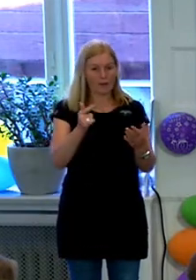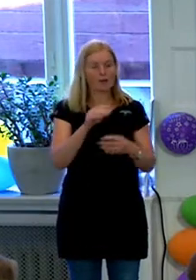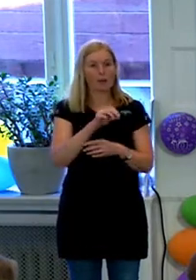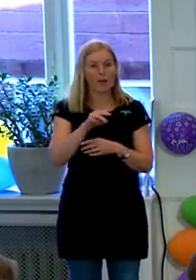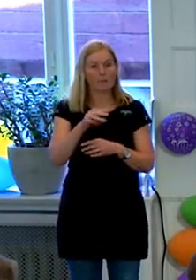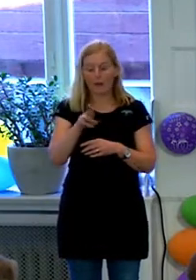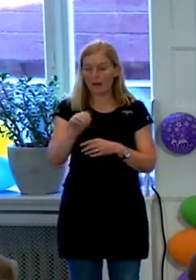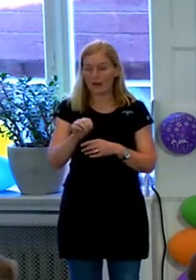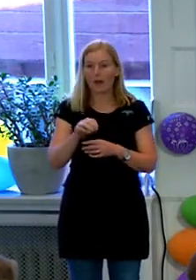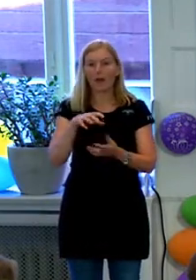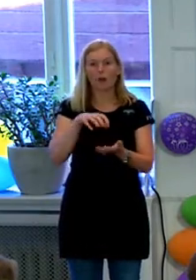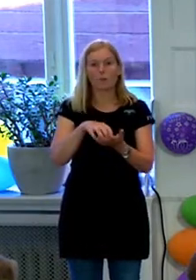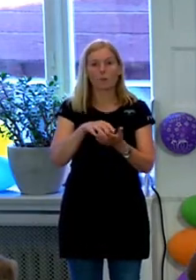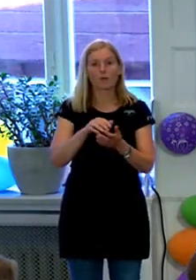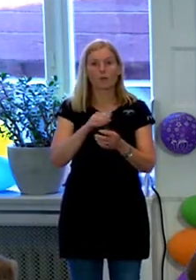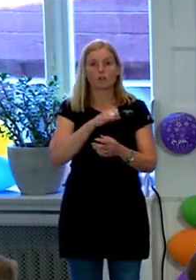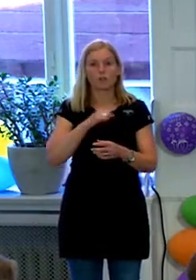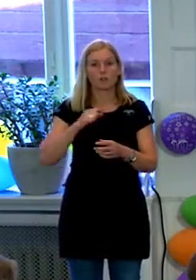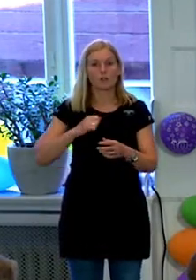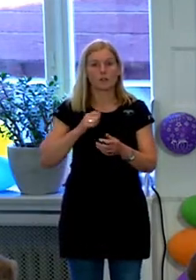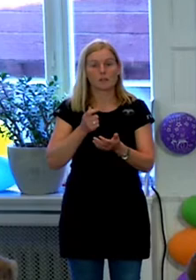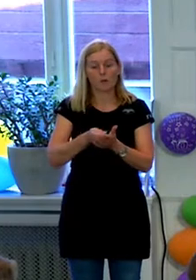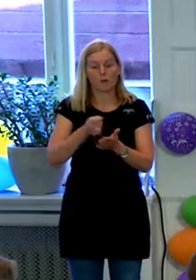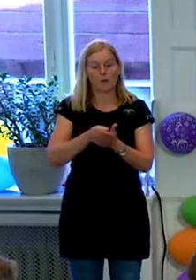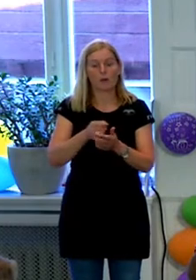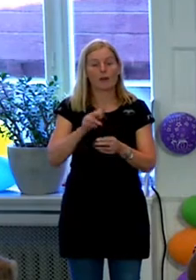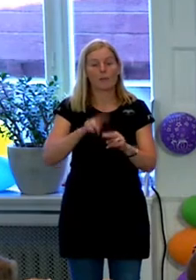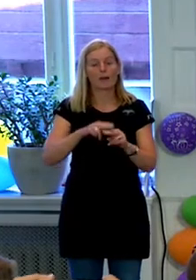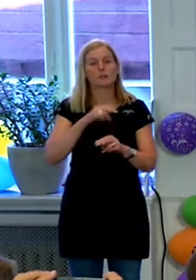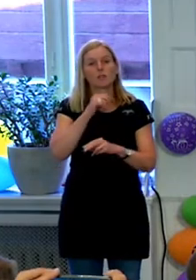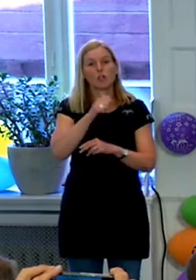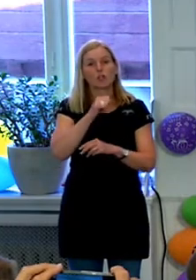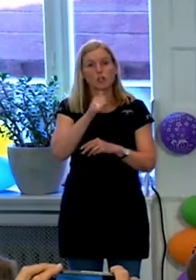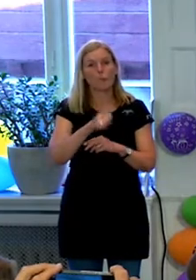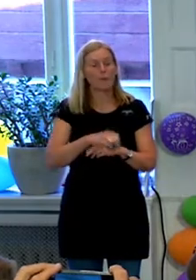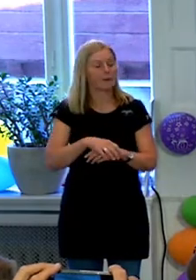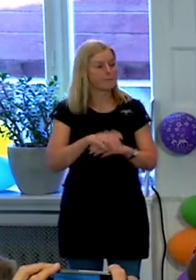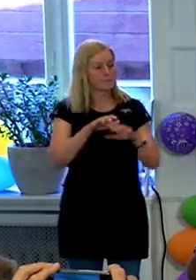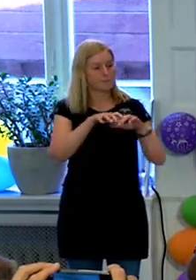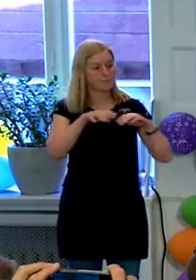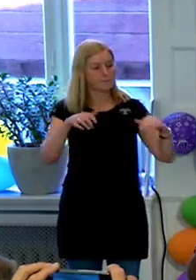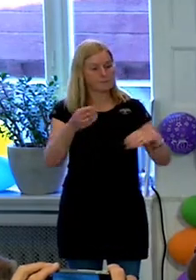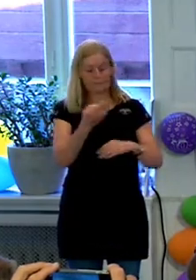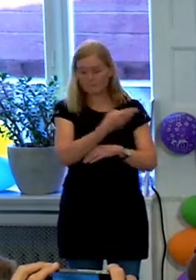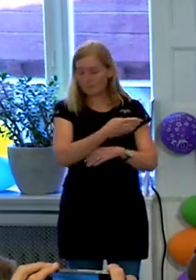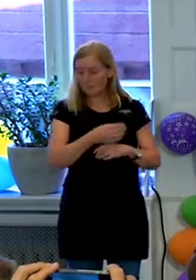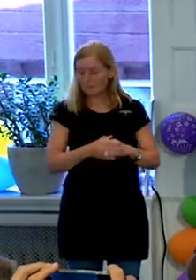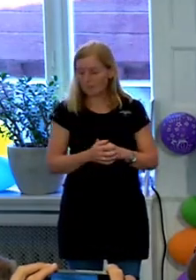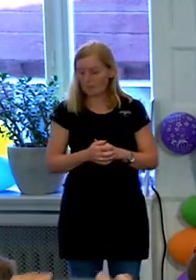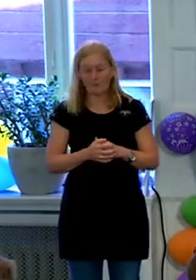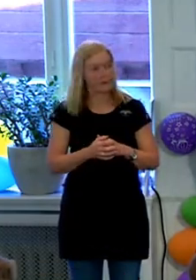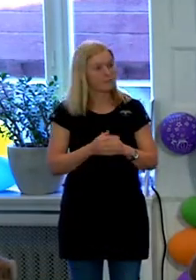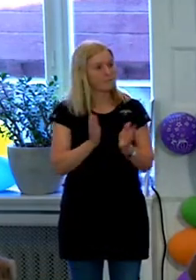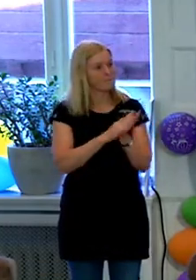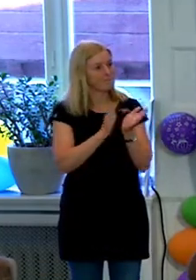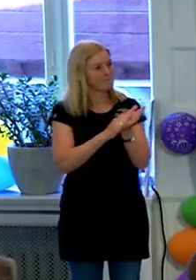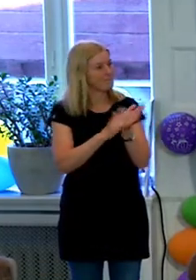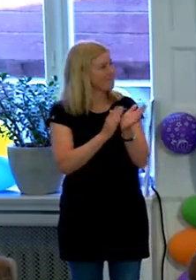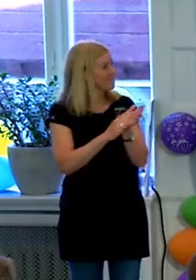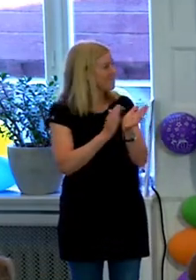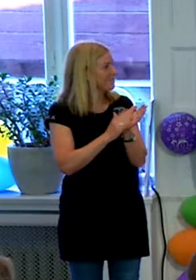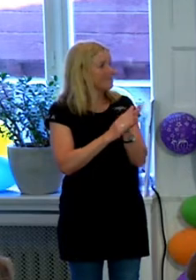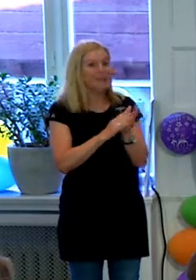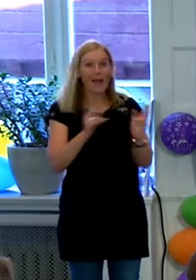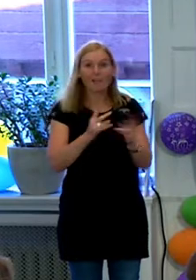Nilsson, kommunstyrelsens ordförande i Jönköping. Jag flyttar mig lite närmare här så alla får plats. Jag tycker de ska få en applåd. Även om det är